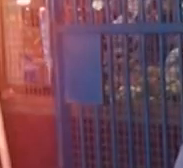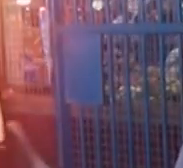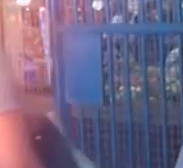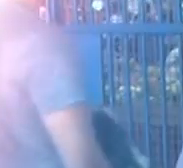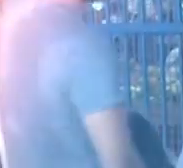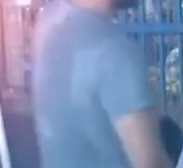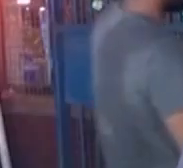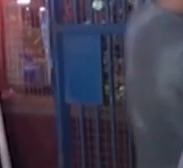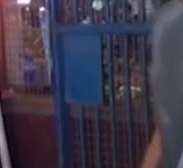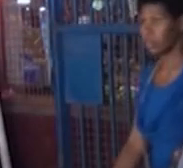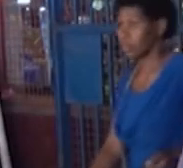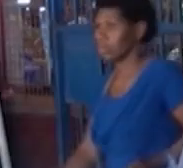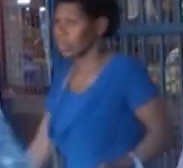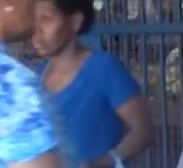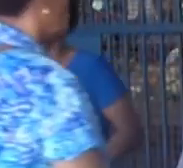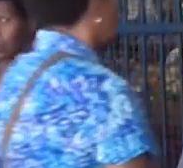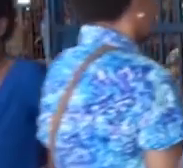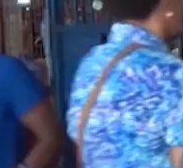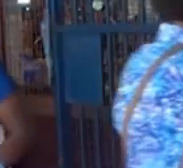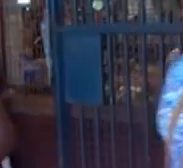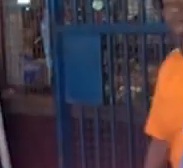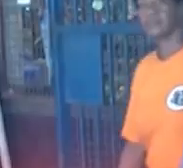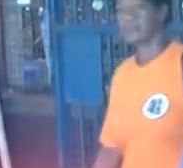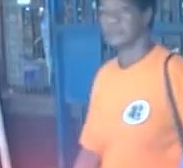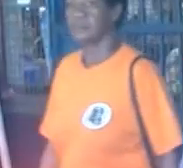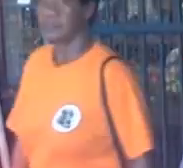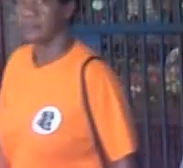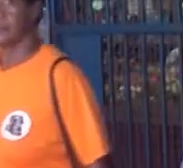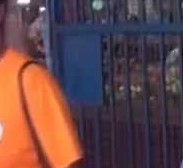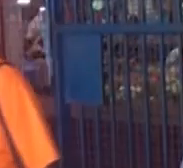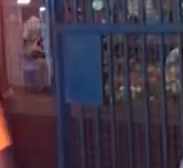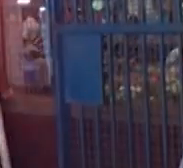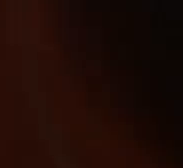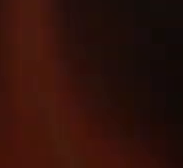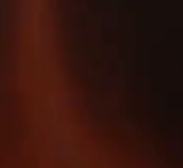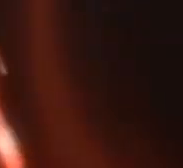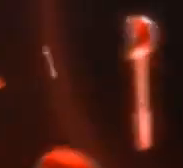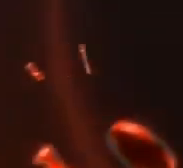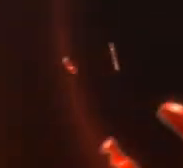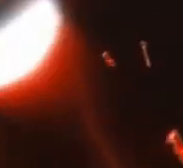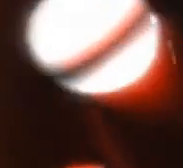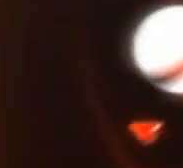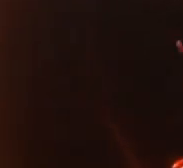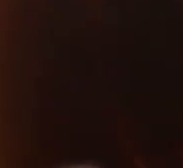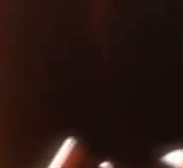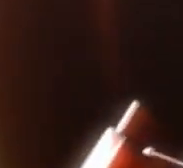कुमार साहब ने नाइक है गोंगो लुबू लटोका रेडियो फीजी 2 में